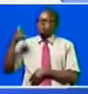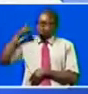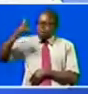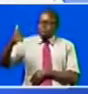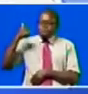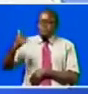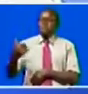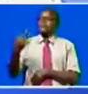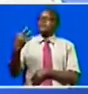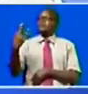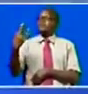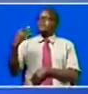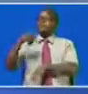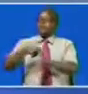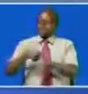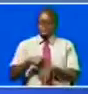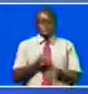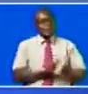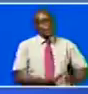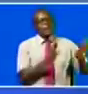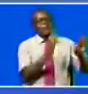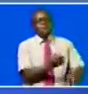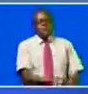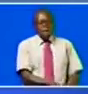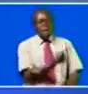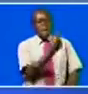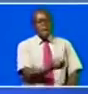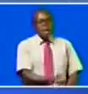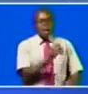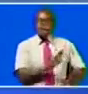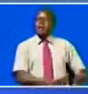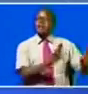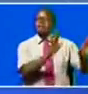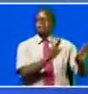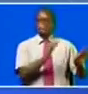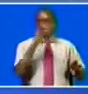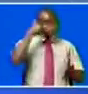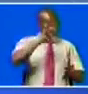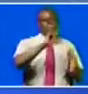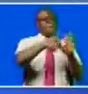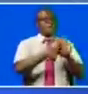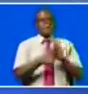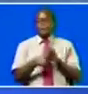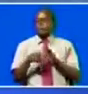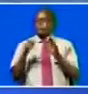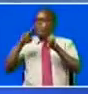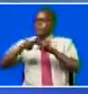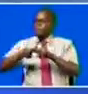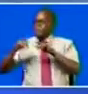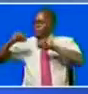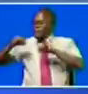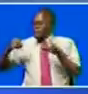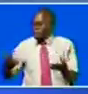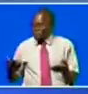Mbona usimruhusu mume wako? Wengi wanasema acha tu ilie, nitapata missed call, nitapiga. Inategemea mmepelekana vipi. Yeah. Kama unaweza